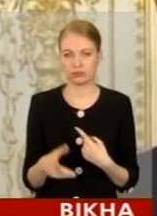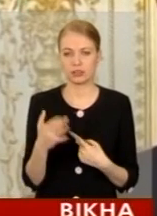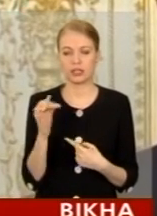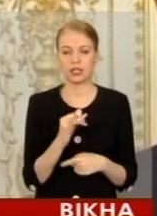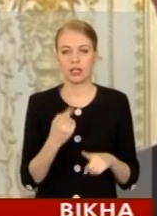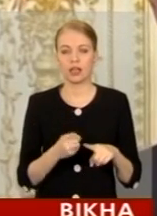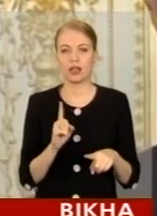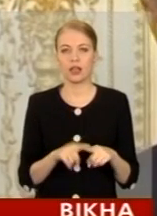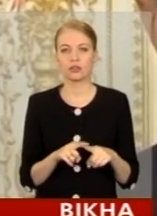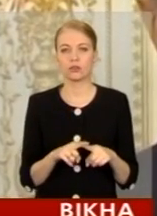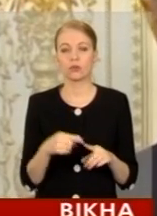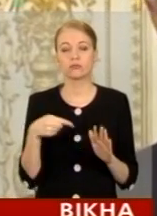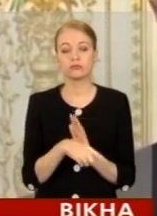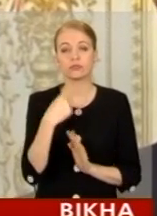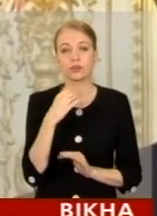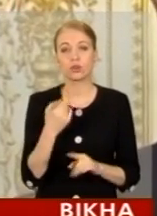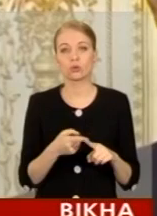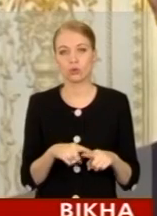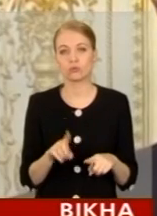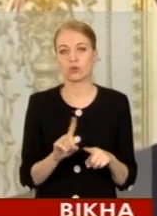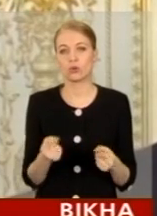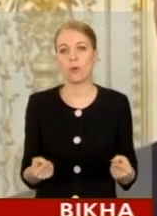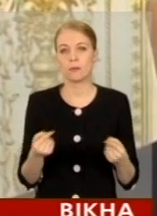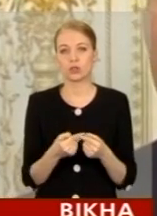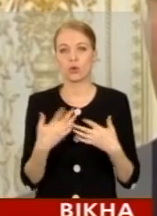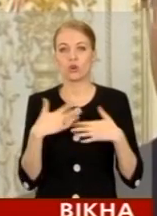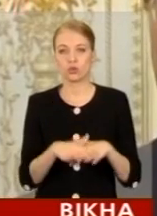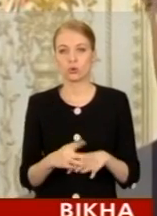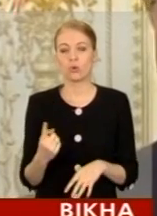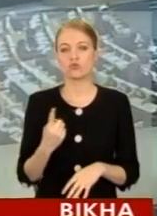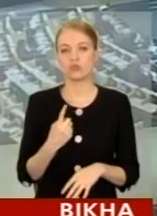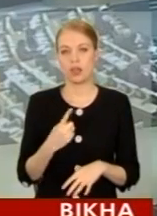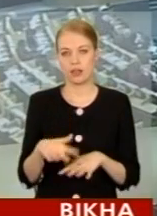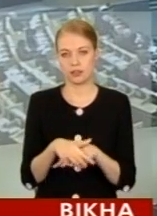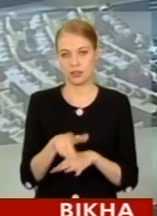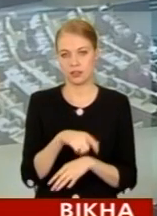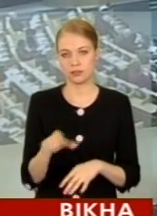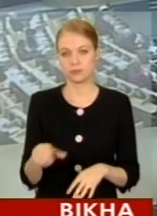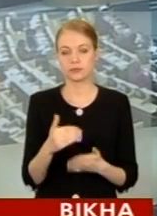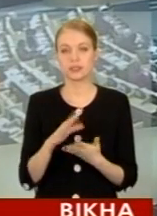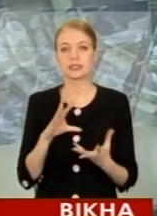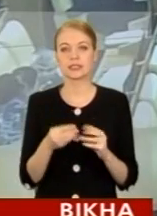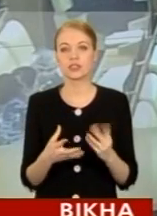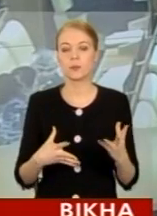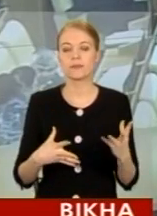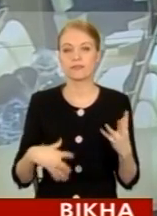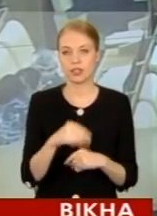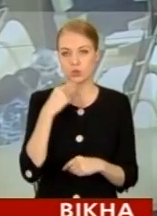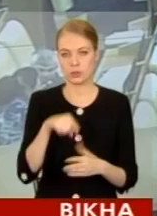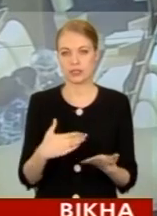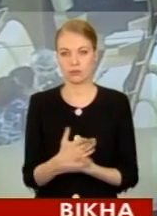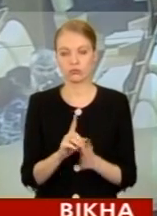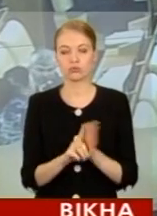Это свидетельствует о том, что это просто определенные расчеты и ожидания участников рынка. Слідом за ним увесь російський політиком